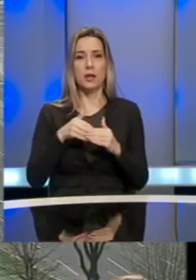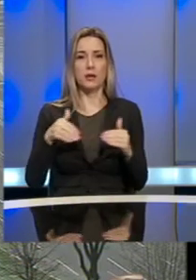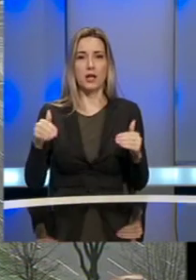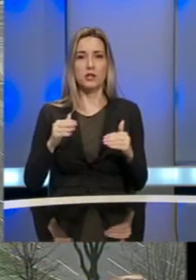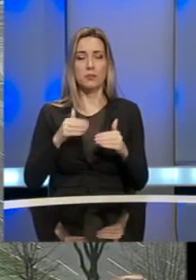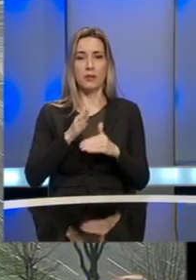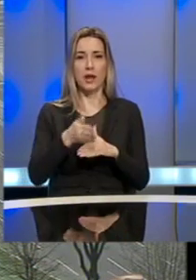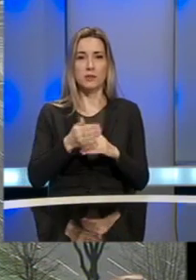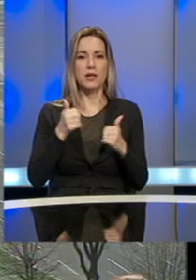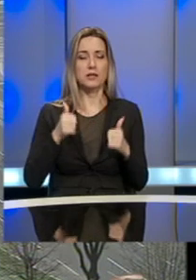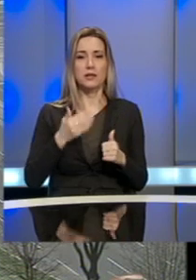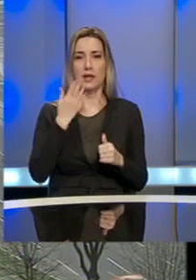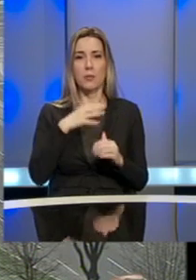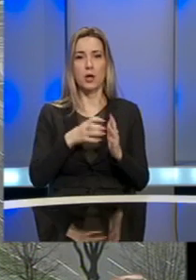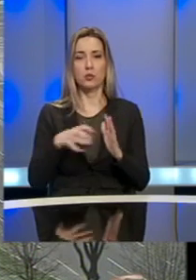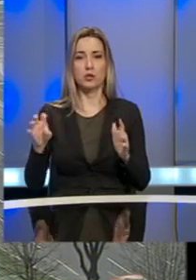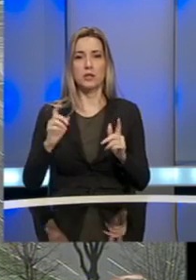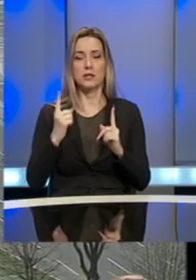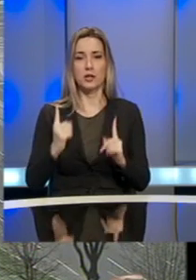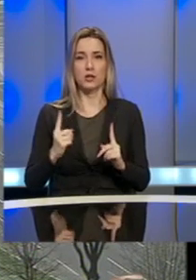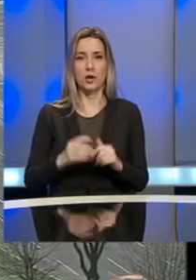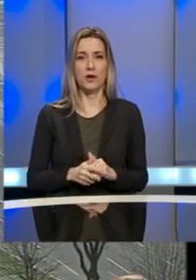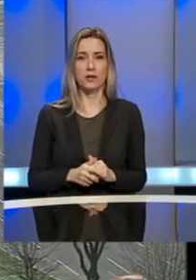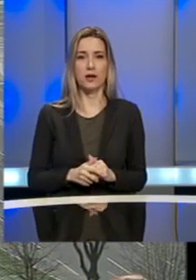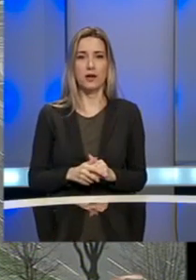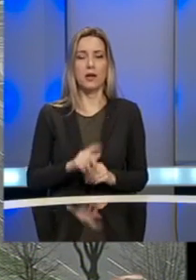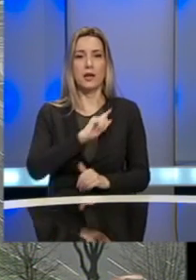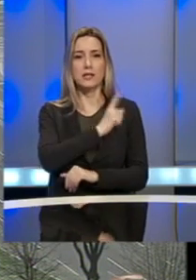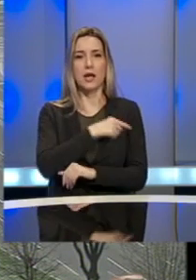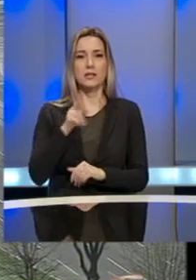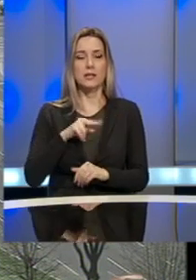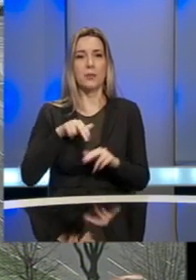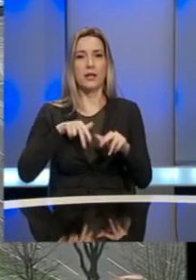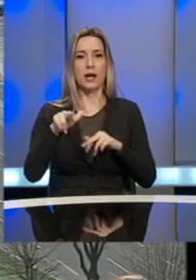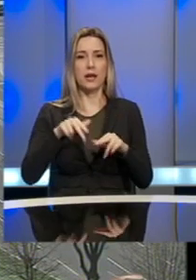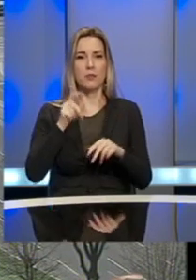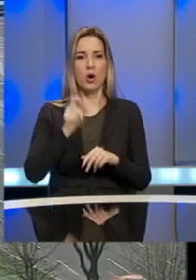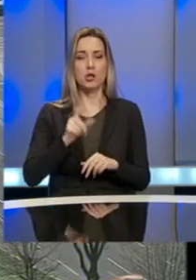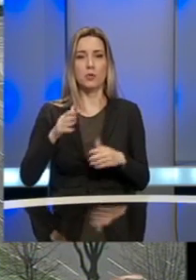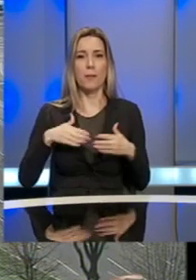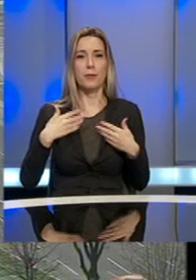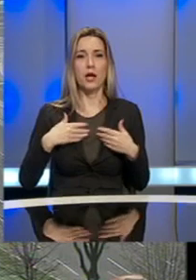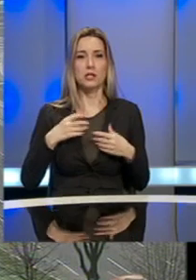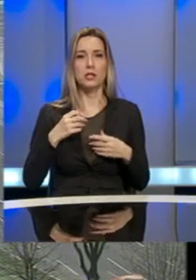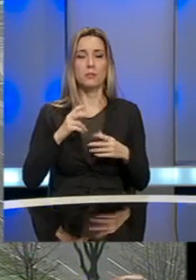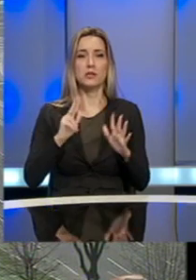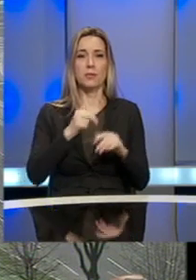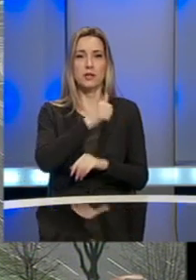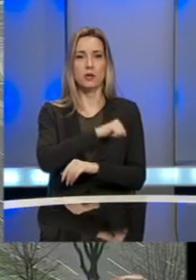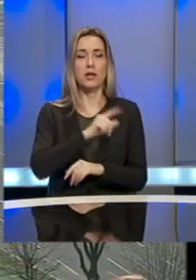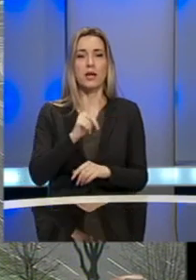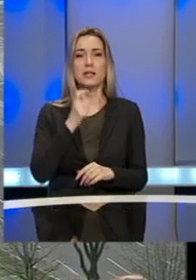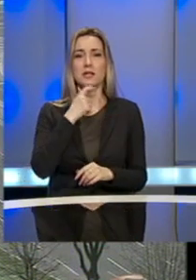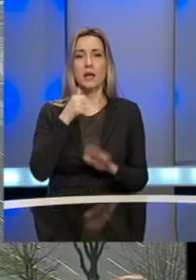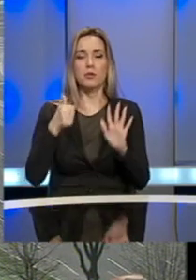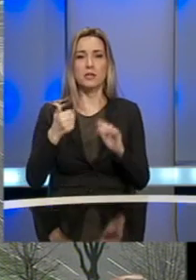graničnim prelazima trenutno nema dužih zadržavanja. Na snazi je zabrana kretanja osobama mlađim od 18 i starijim